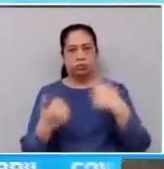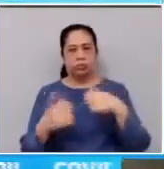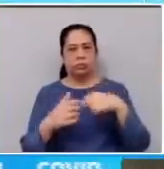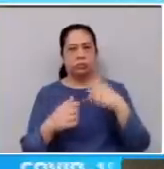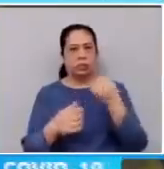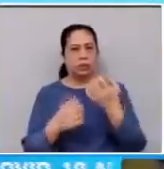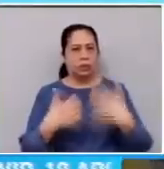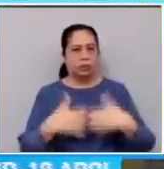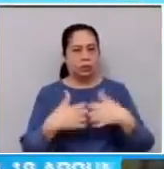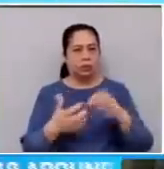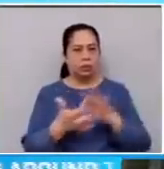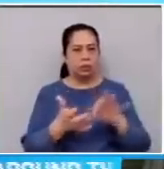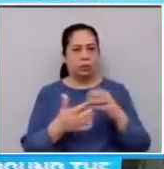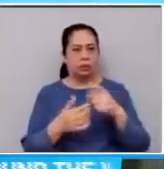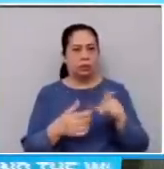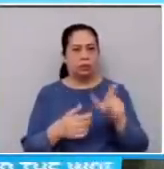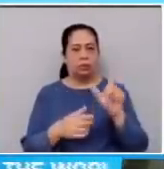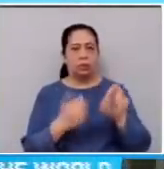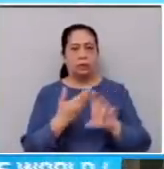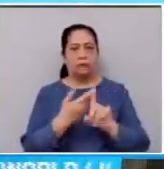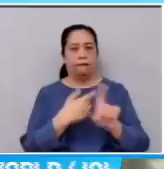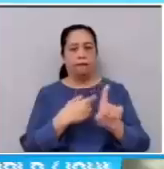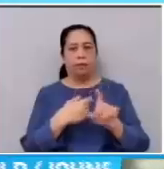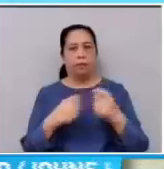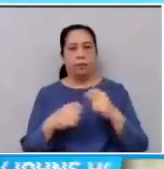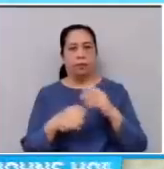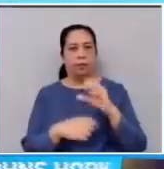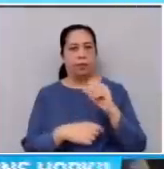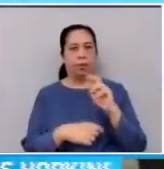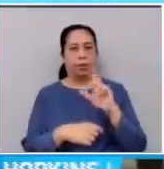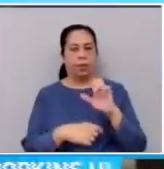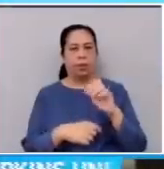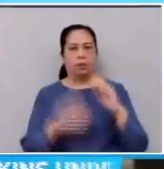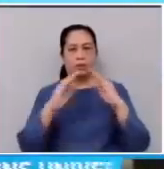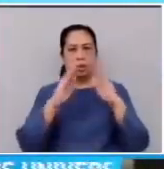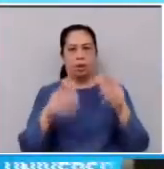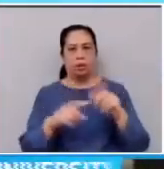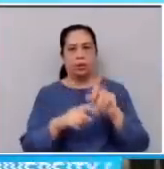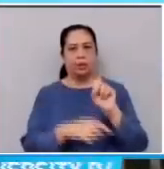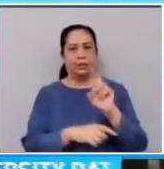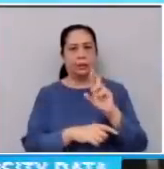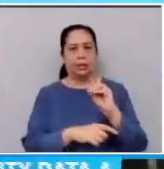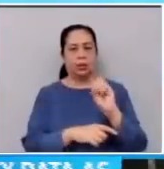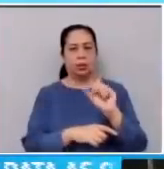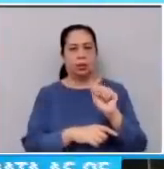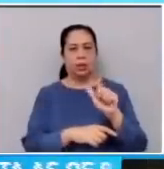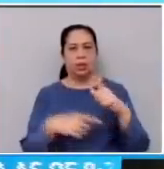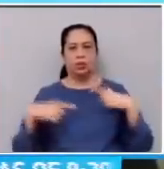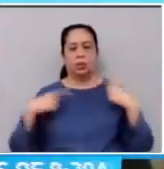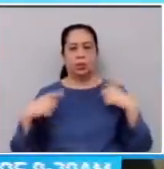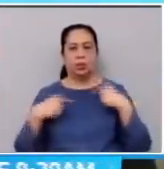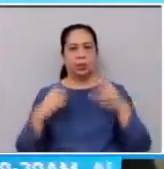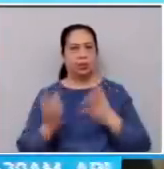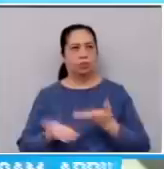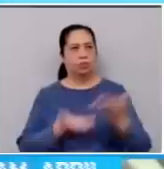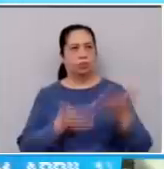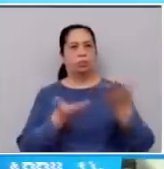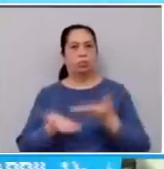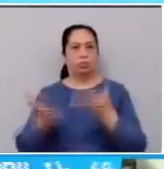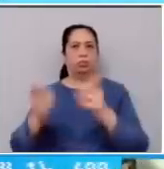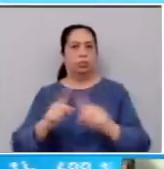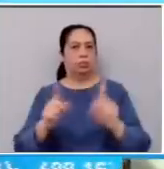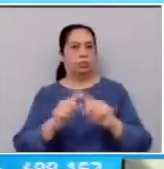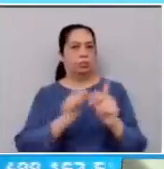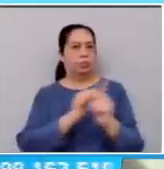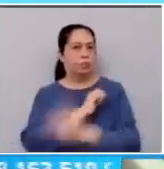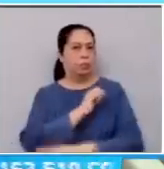mamaya na manggagaling sa COMELEC Warehouse sa Santa Rosa, Laguna. Didiretso ang mga truck sa mga transportation warehouse ng COMELEC sa iba't ibang probinsya.